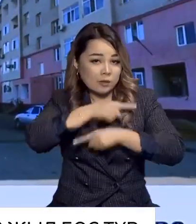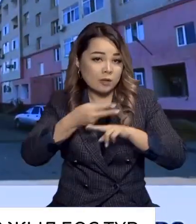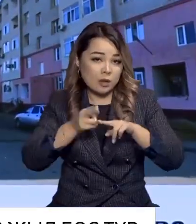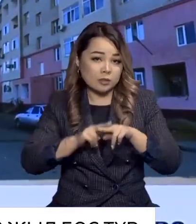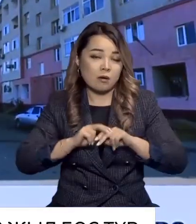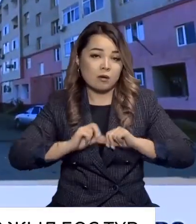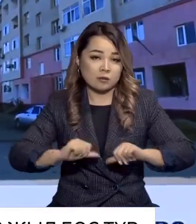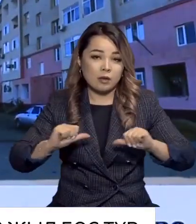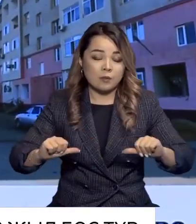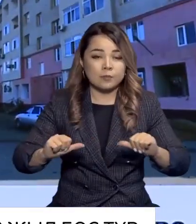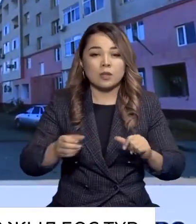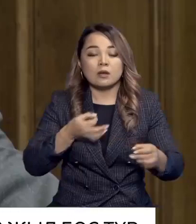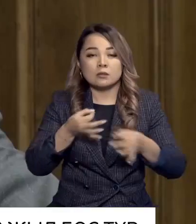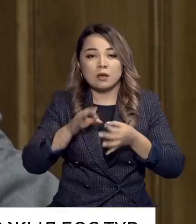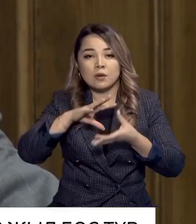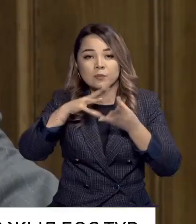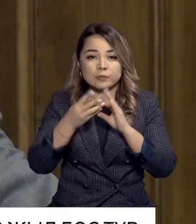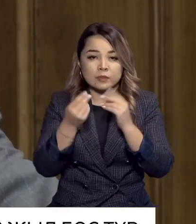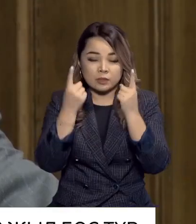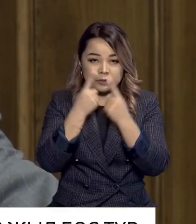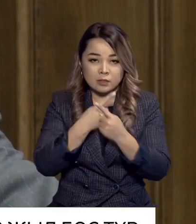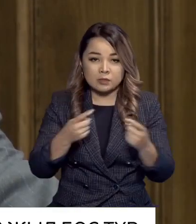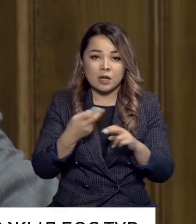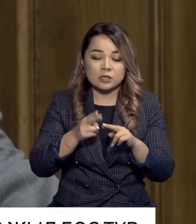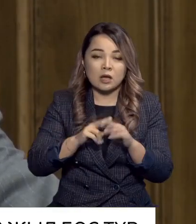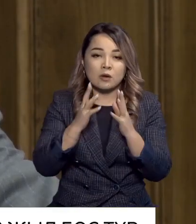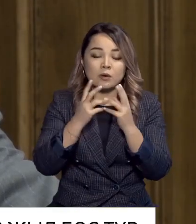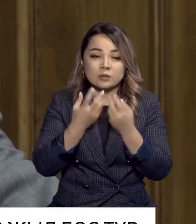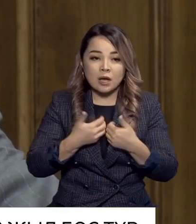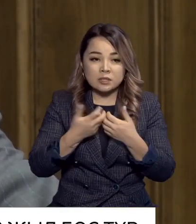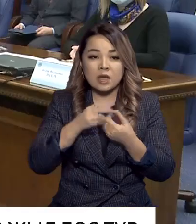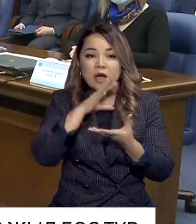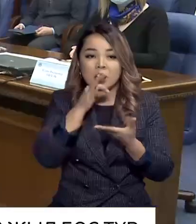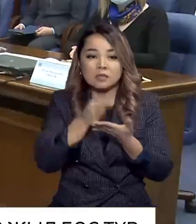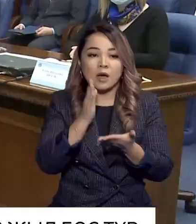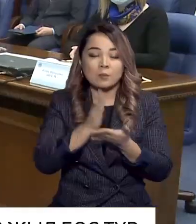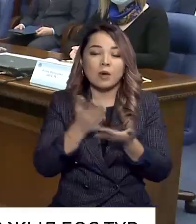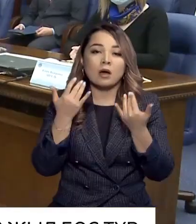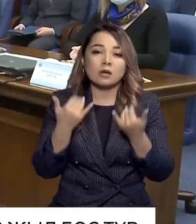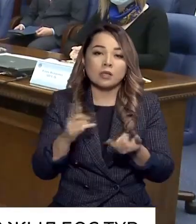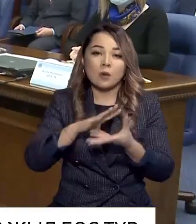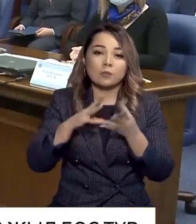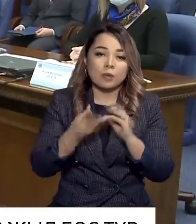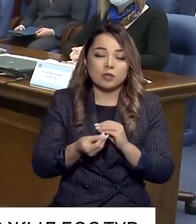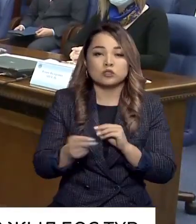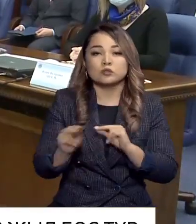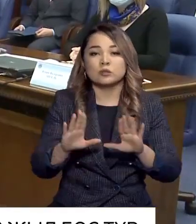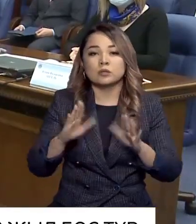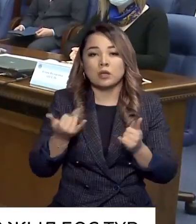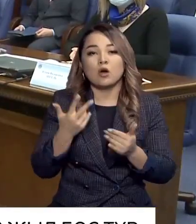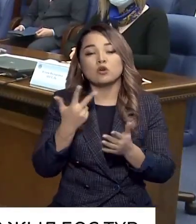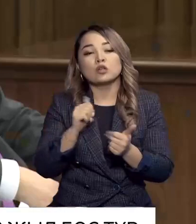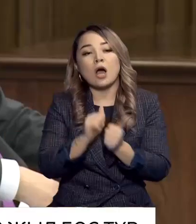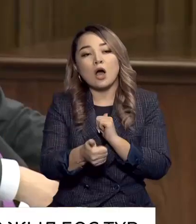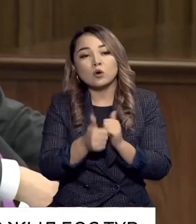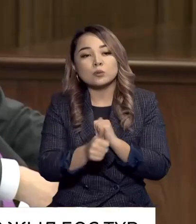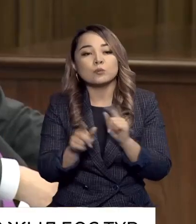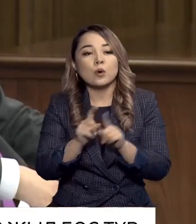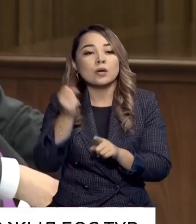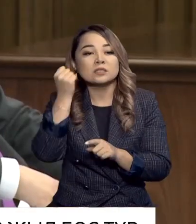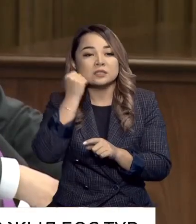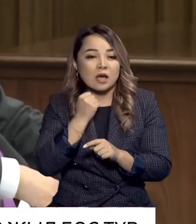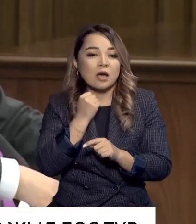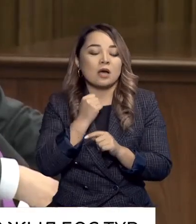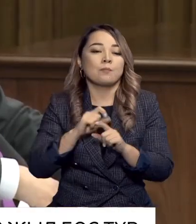есеп комитетінде жан-жақты талқыланды. Өңірде талай инвестициялық жоба жүзеге асқанмен апаттық және 3 ауысымды мектептер проблемасы әлі күнге